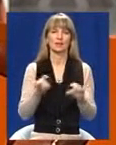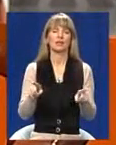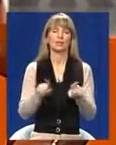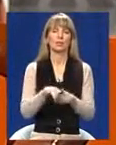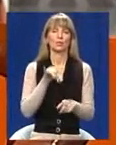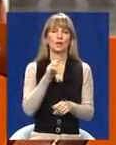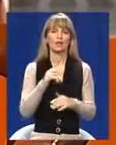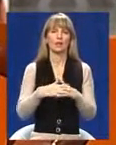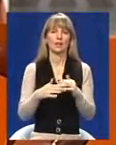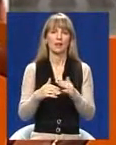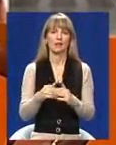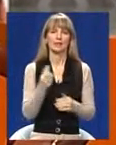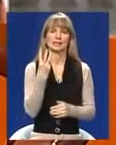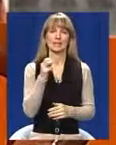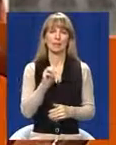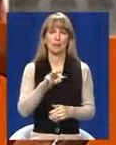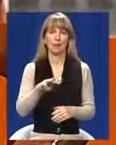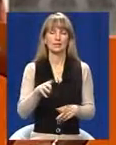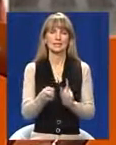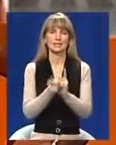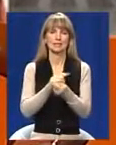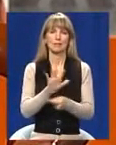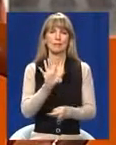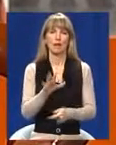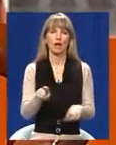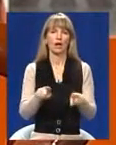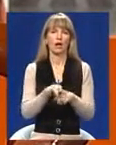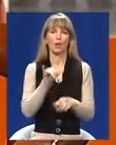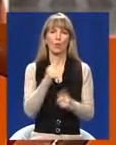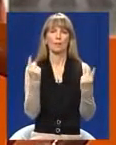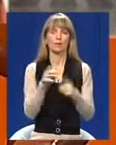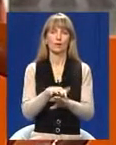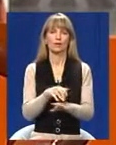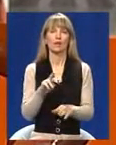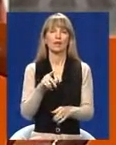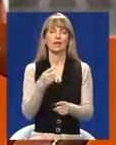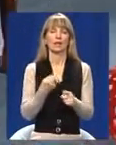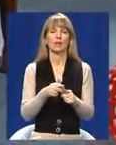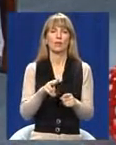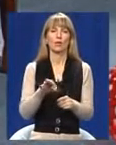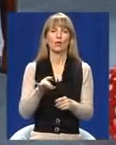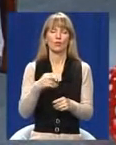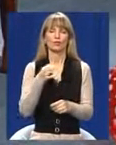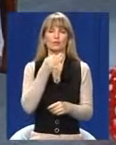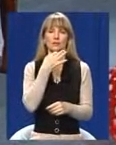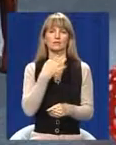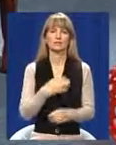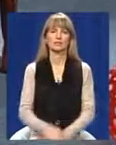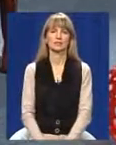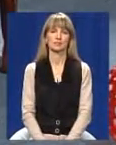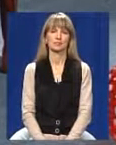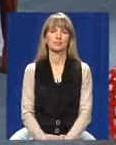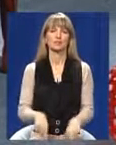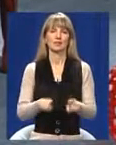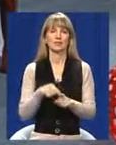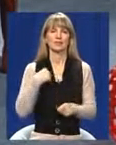у них на лапках лише 3 пальці замість 5, як у звичайних котиків. І як тобі ця порода подобається? А також